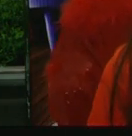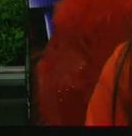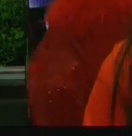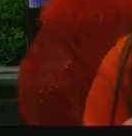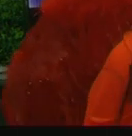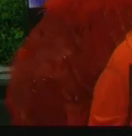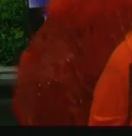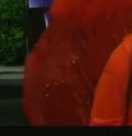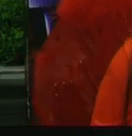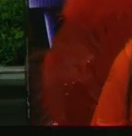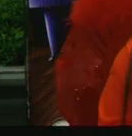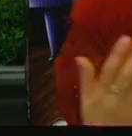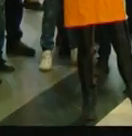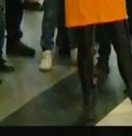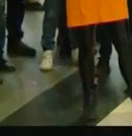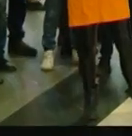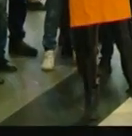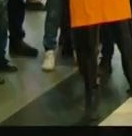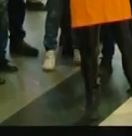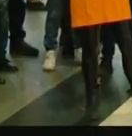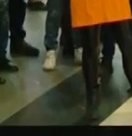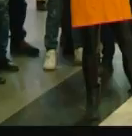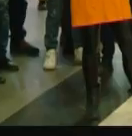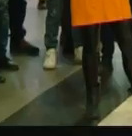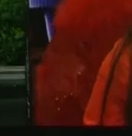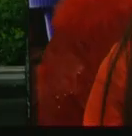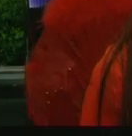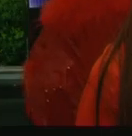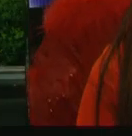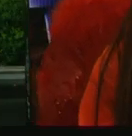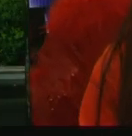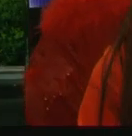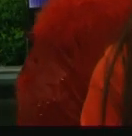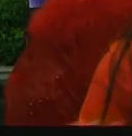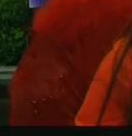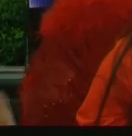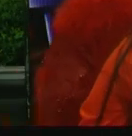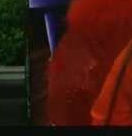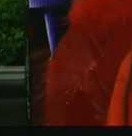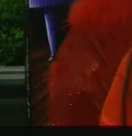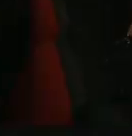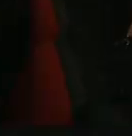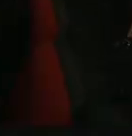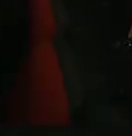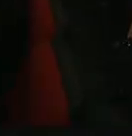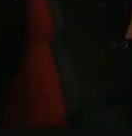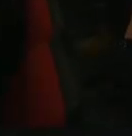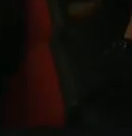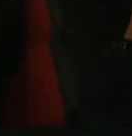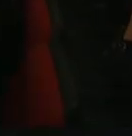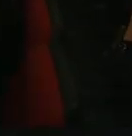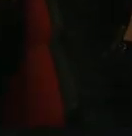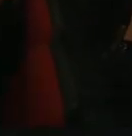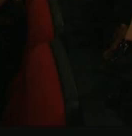взрослым. Поностальгировать, вспомнить эту семейку. Да, обязательно нужно прийти целыми семьями, тем более у нас праздники на носу. На носу не только